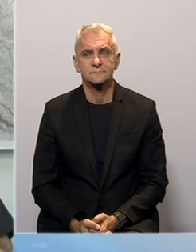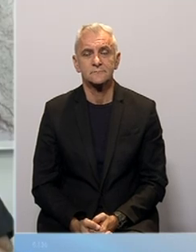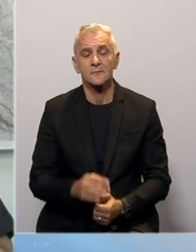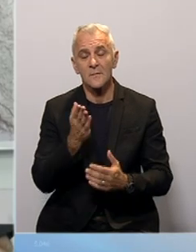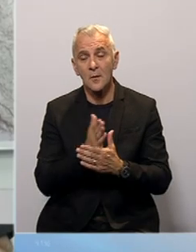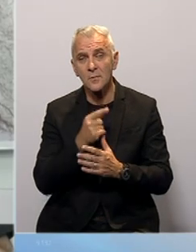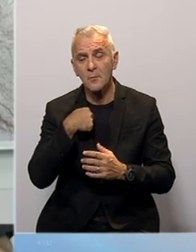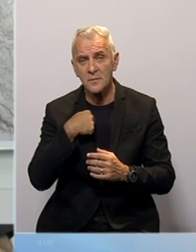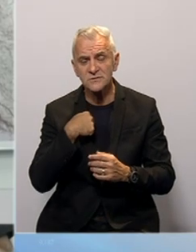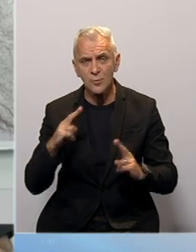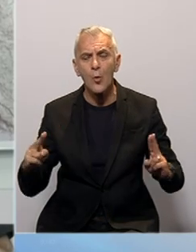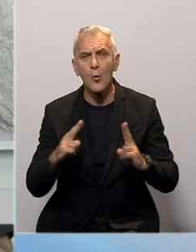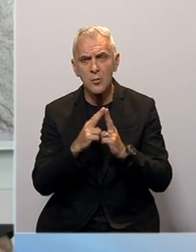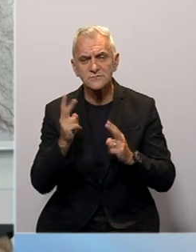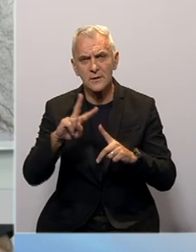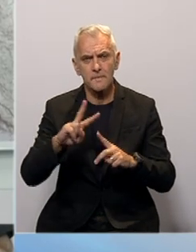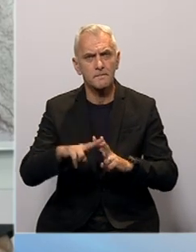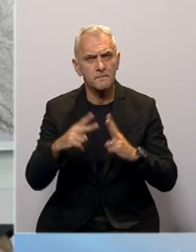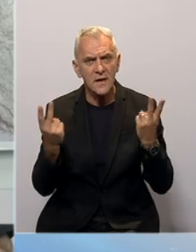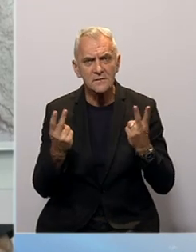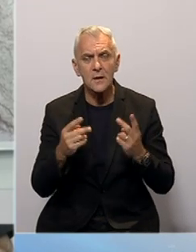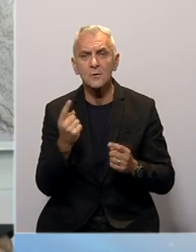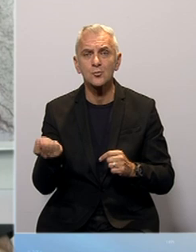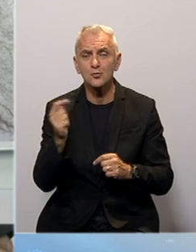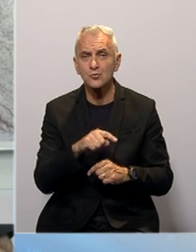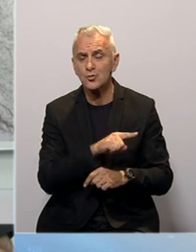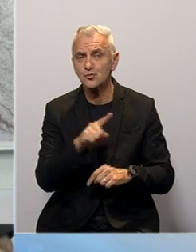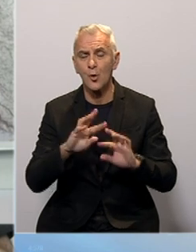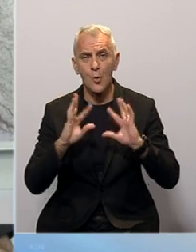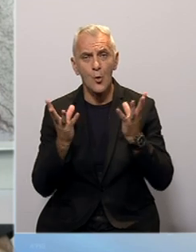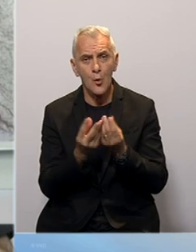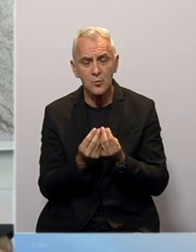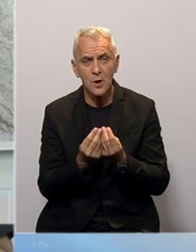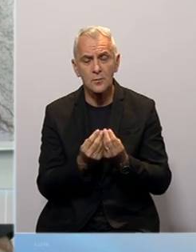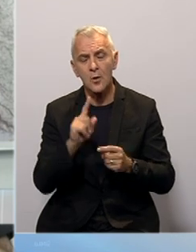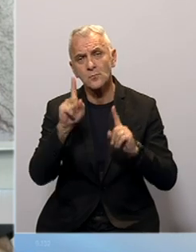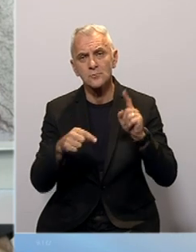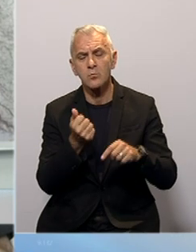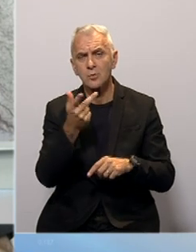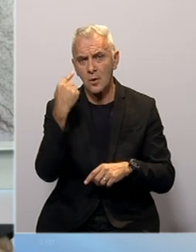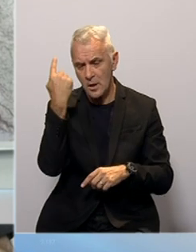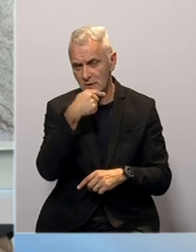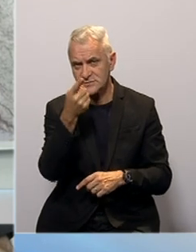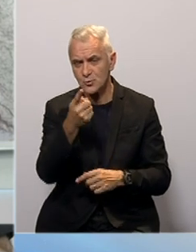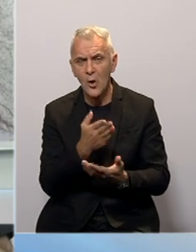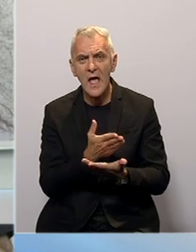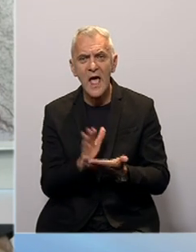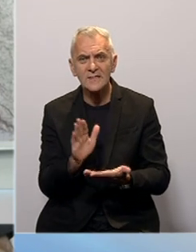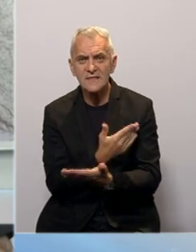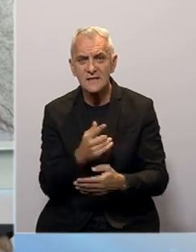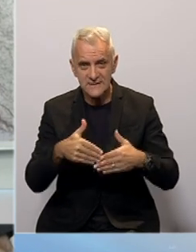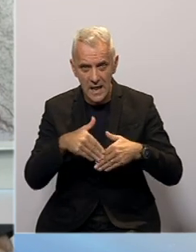Međutim, obzirom da smo upoznati iz medija da će doći do okupljanja određenog broja lica na toj entitetskoj